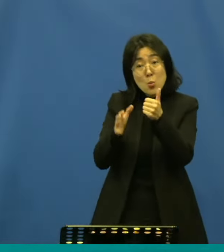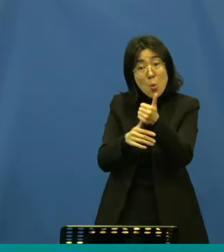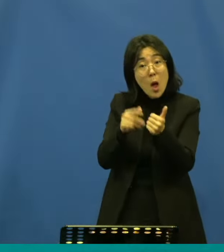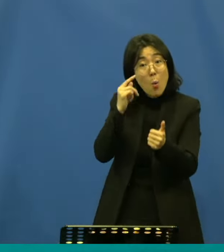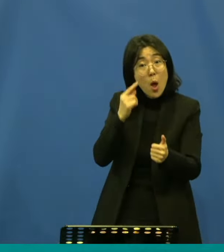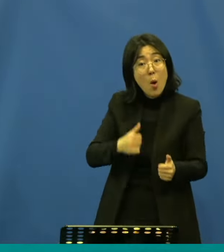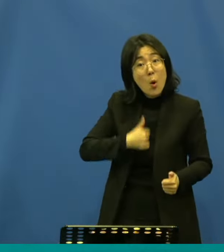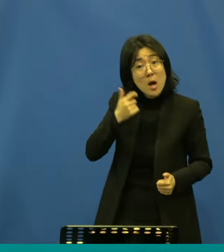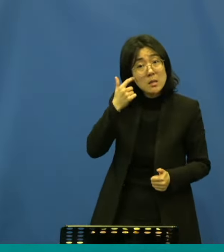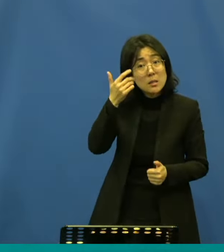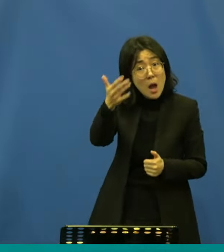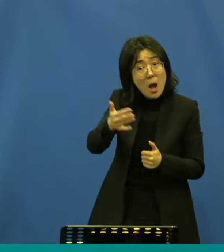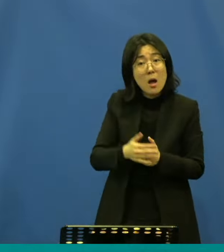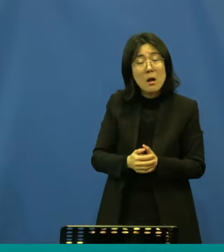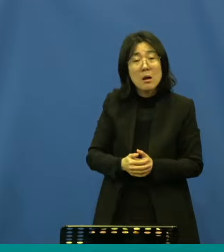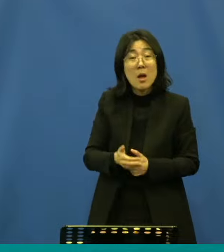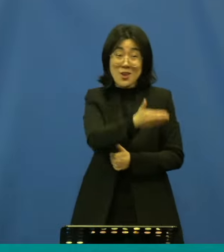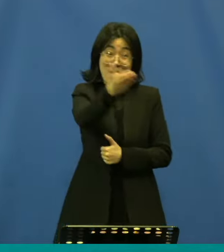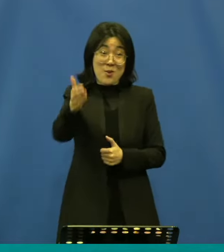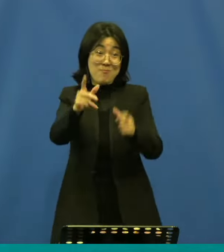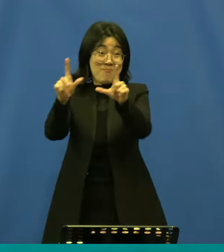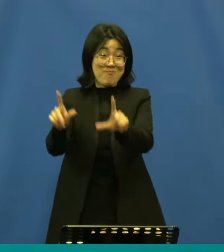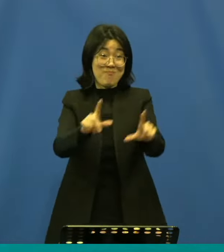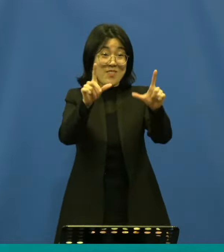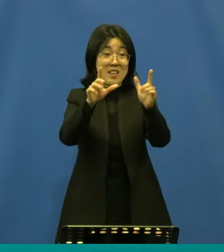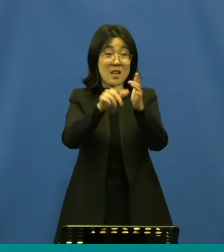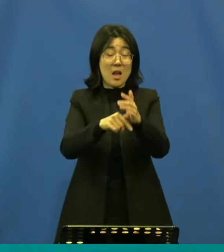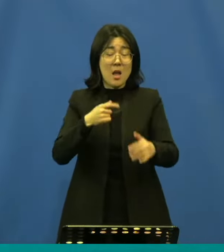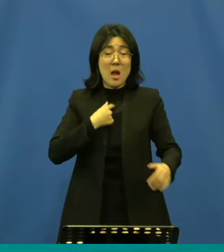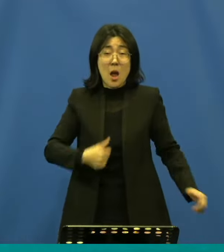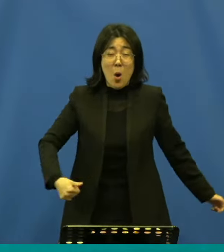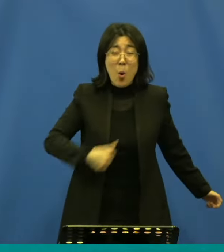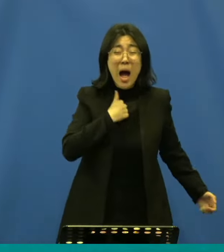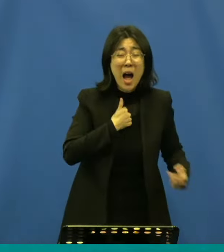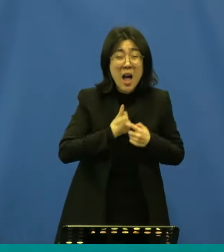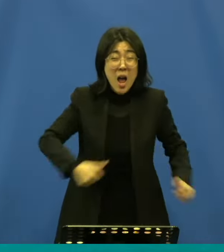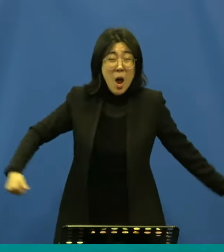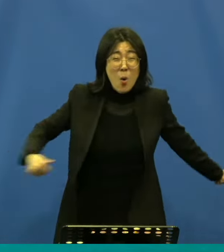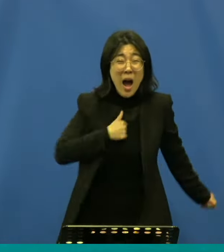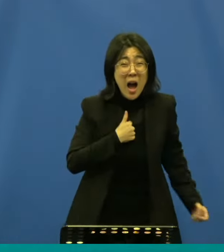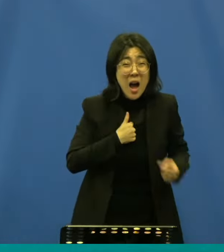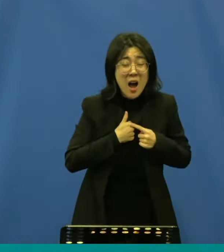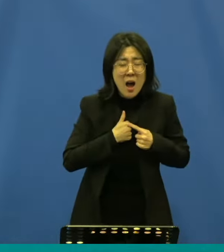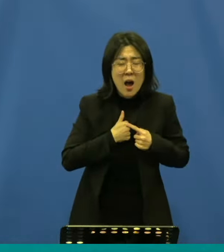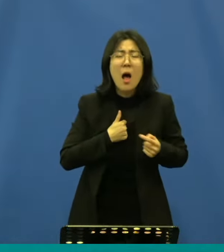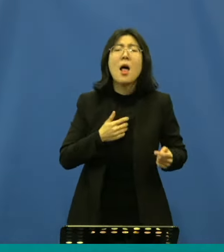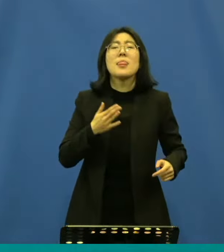여러분, 우리에게도 화가 날 때 질문을 해야 돼요. 이 화가 어디로부터 온 거냐는 거예요.